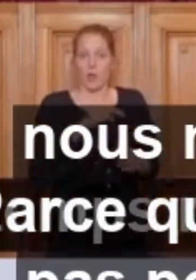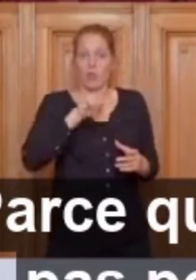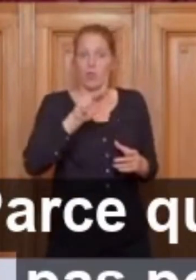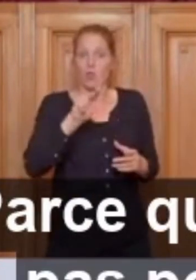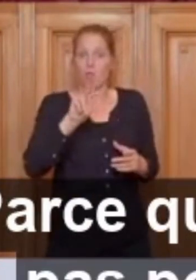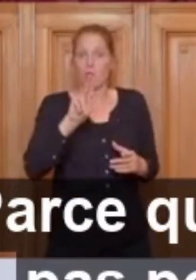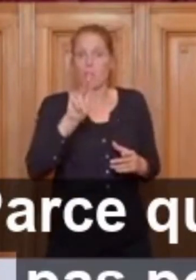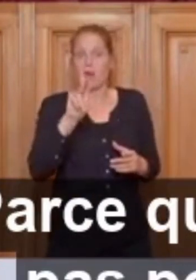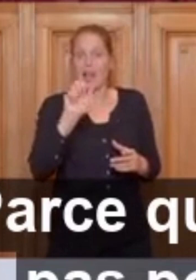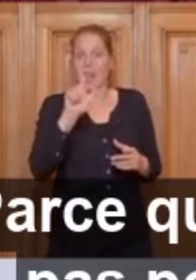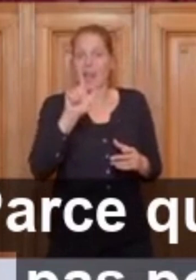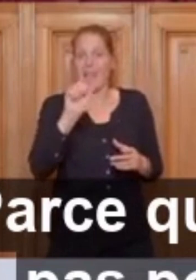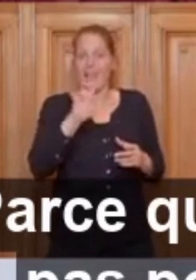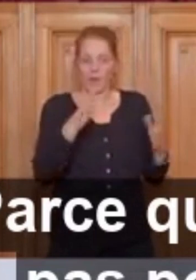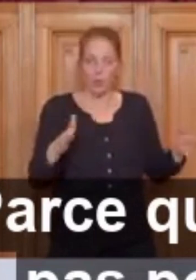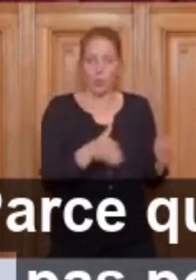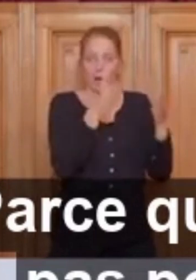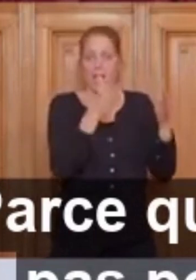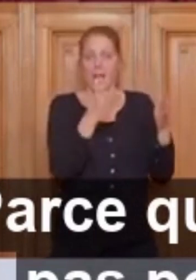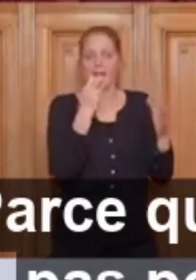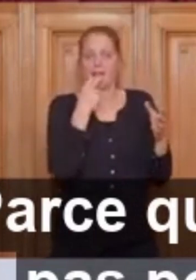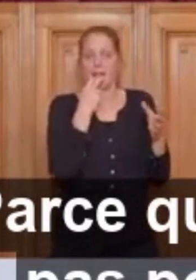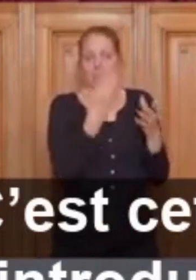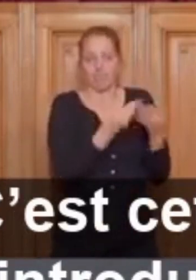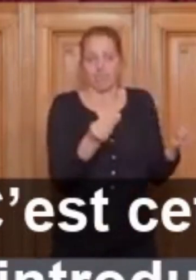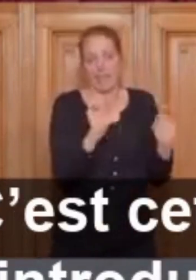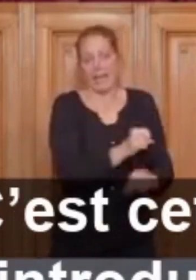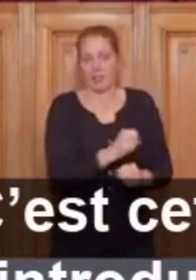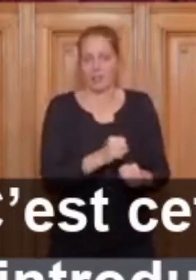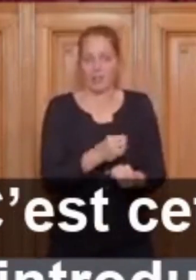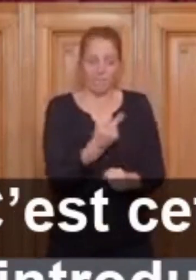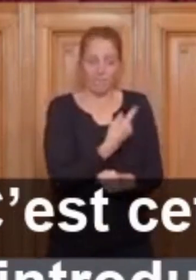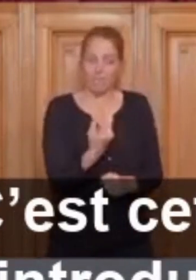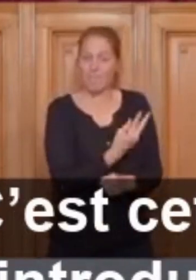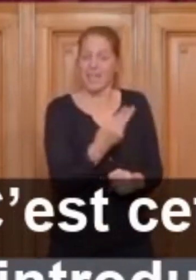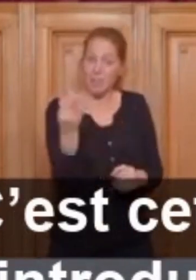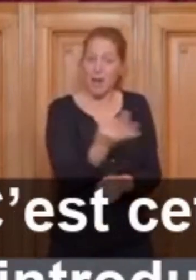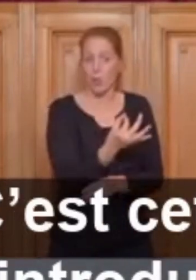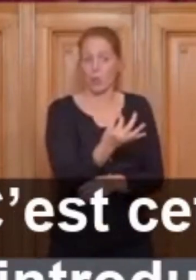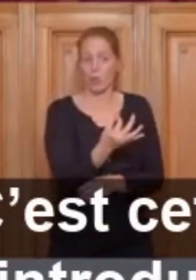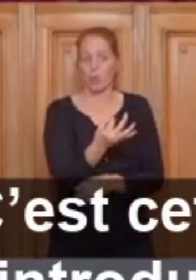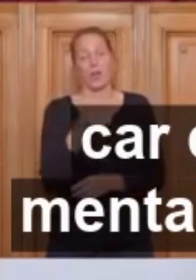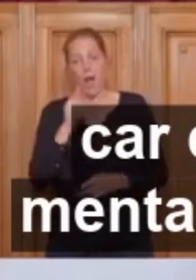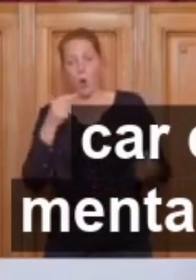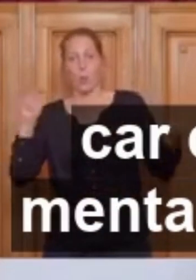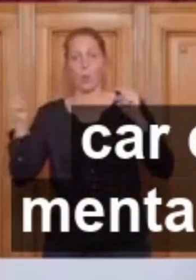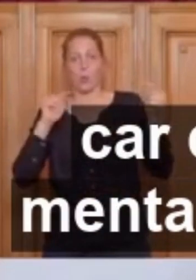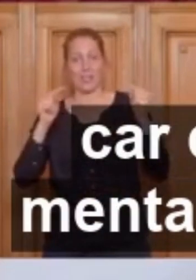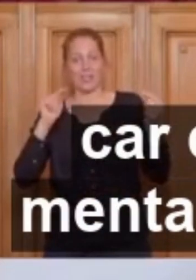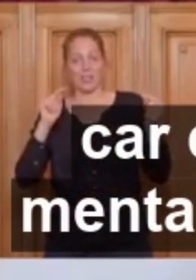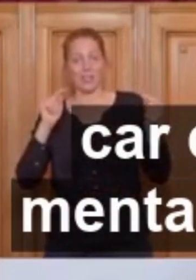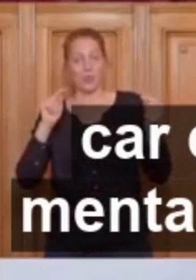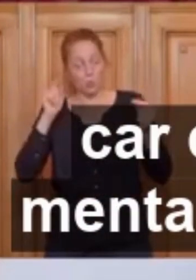verzichten, weil es einfach nicht geht. Das ist vorrecht. Und die hätten wir auch gerne, dass man die politische Diskussion rabringen,